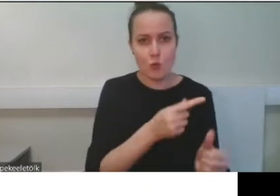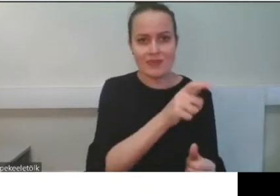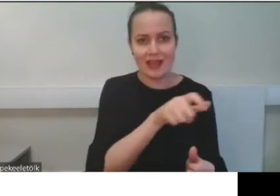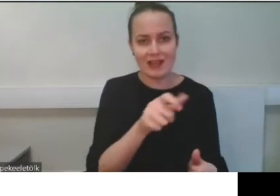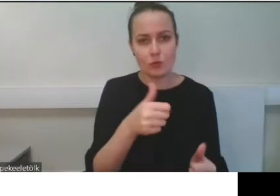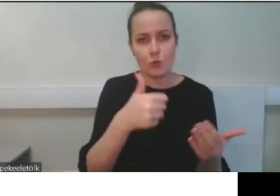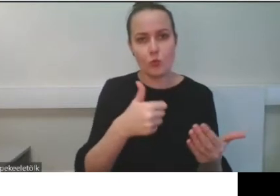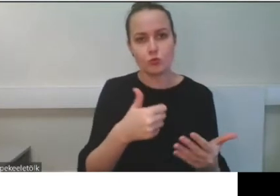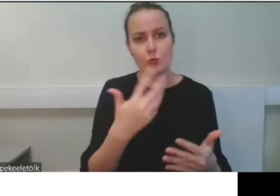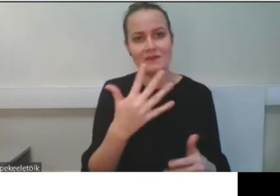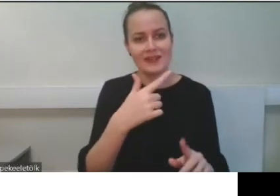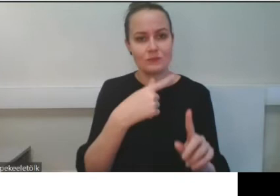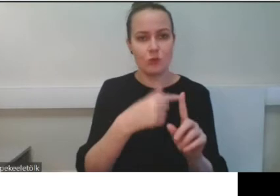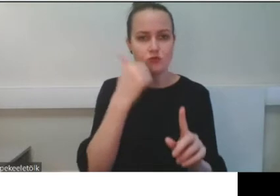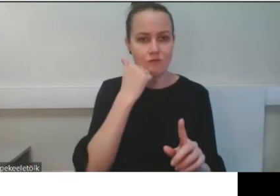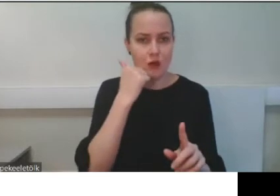minna .